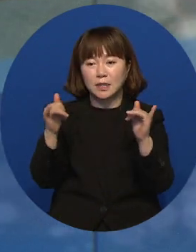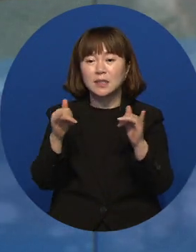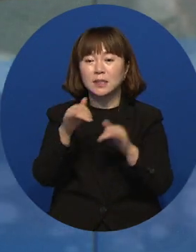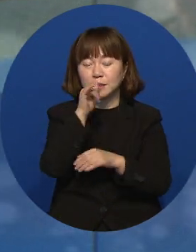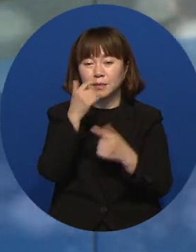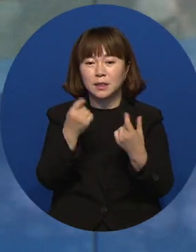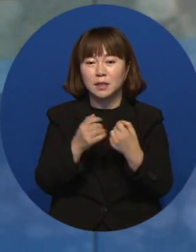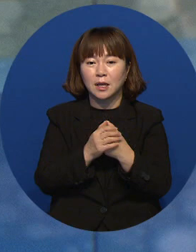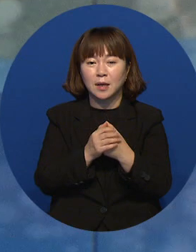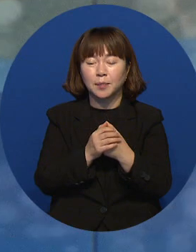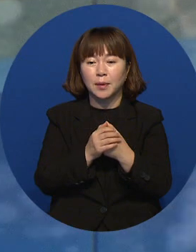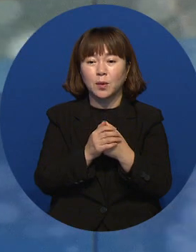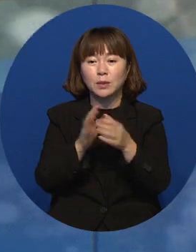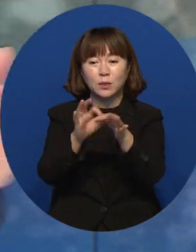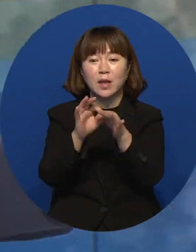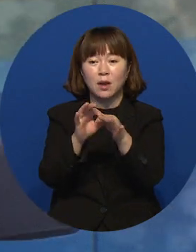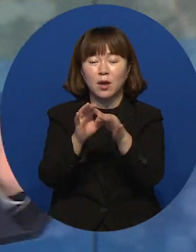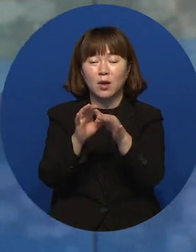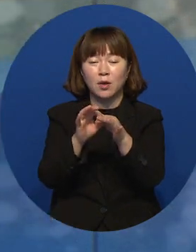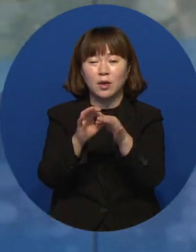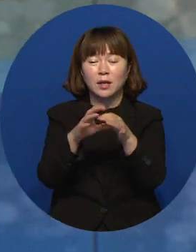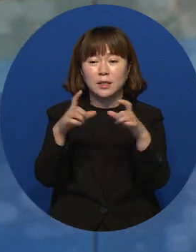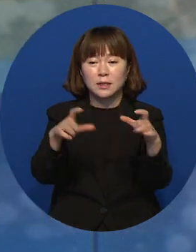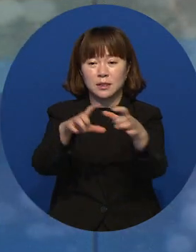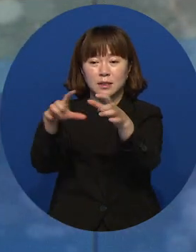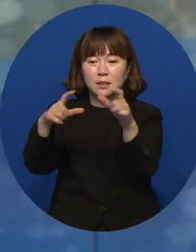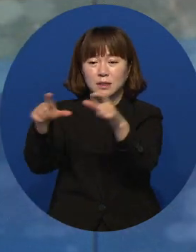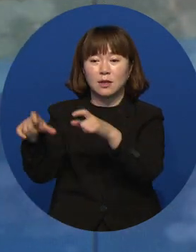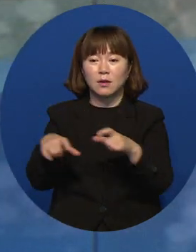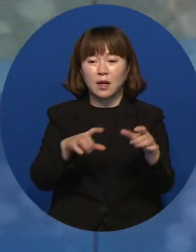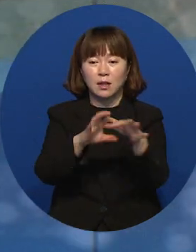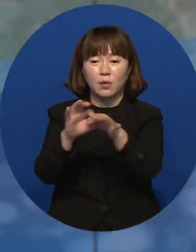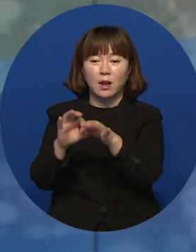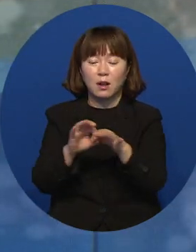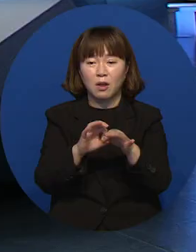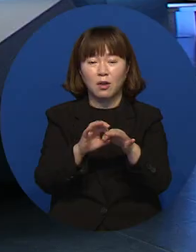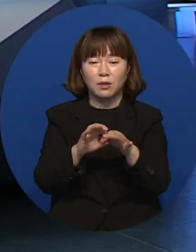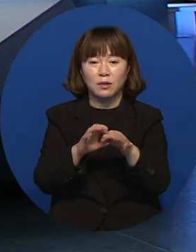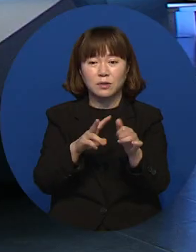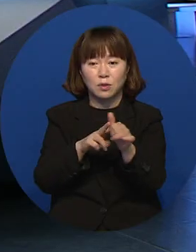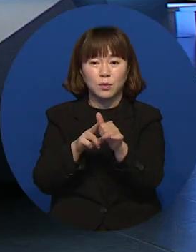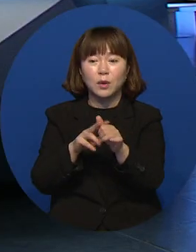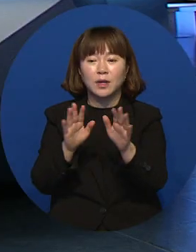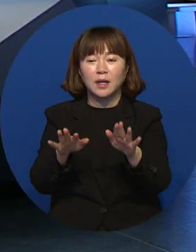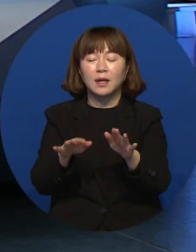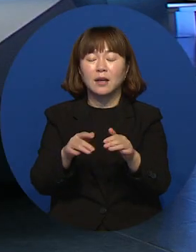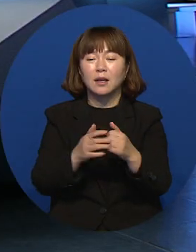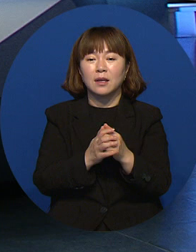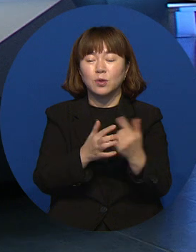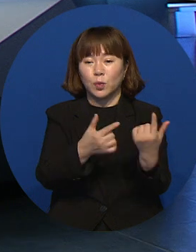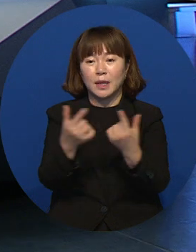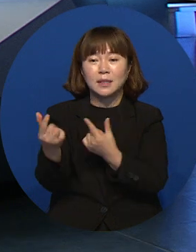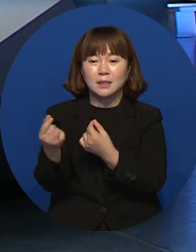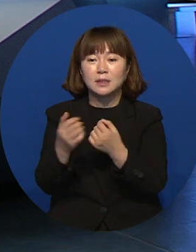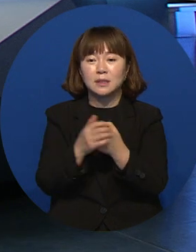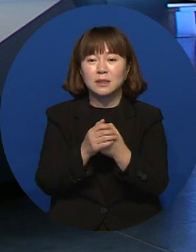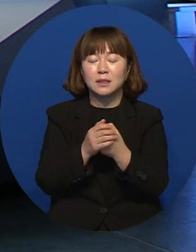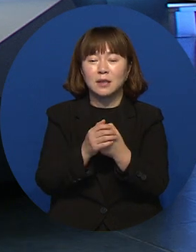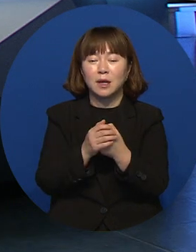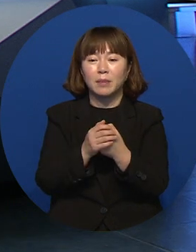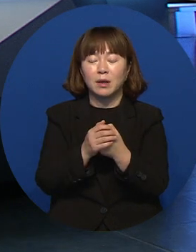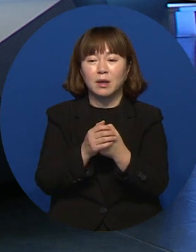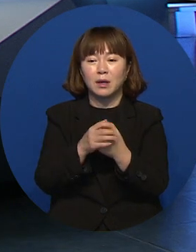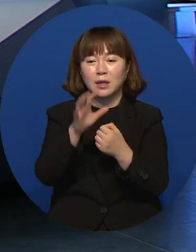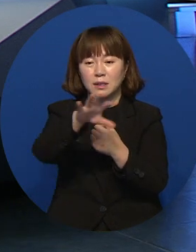들어온 정부 같은 있나요 각자 수준으로 좀 준비해 그렇습니다 건 겸 수원에서 갇히다 중요하기 때문에 가 똑같이 반영될 것으로